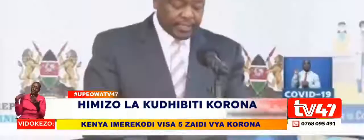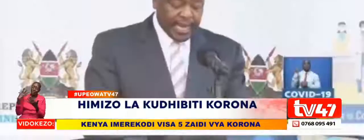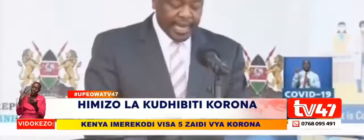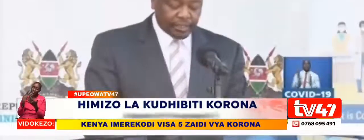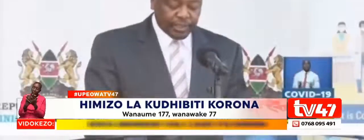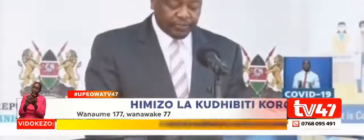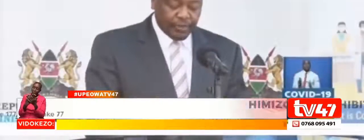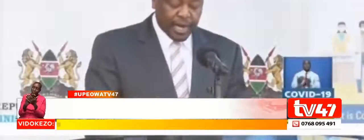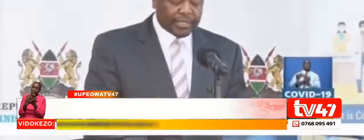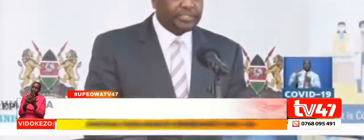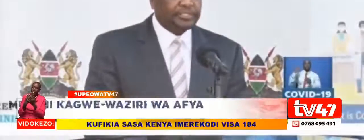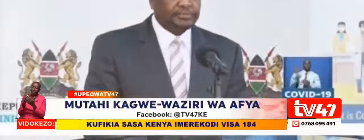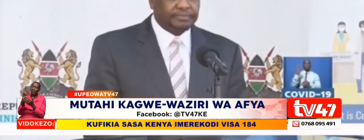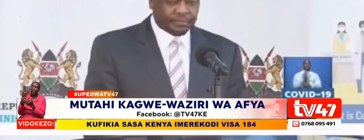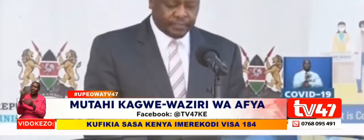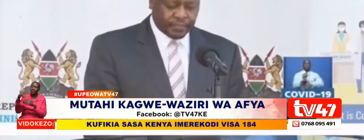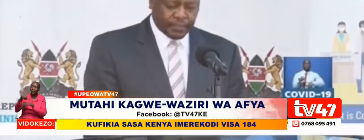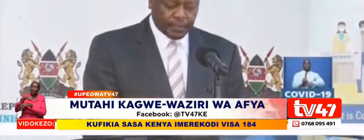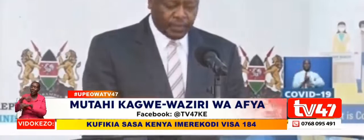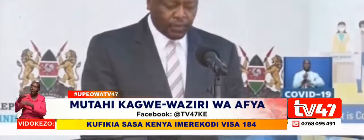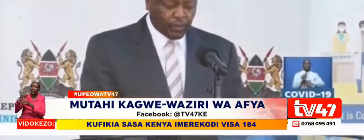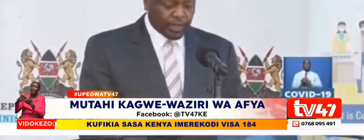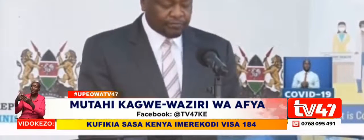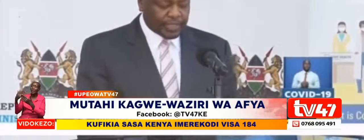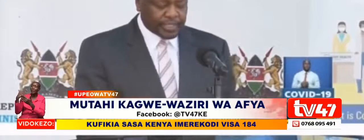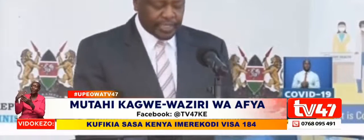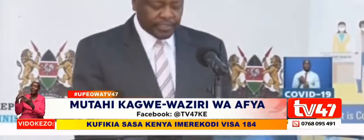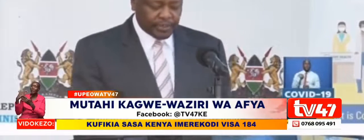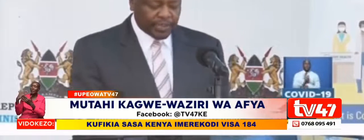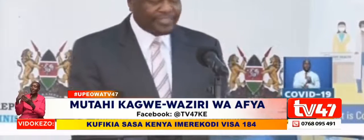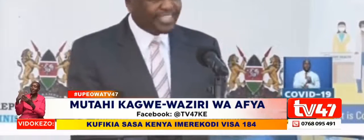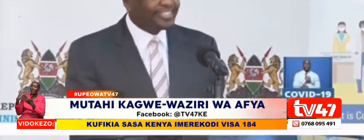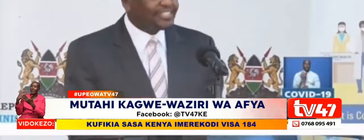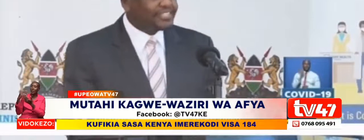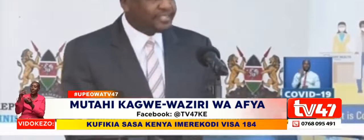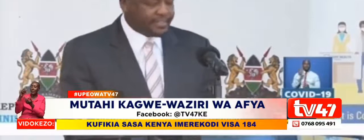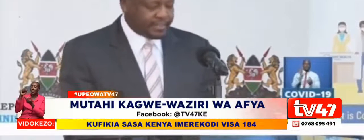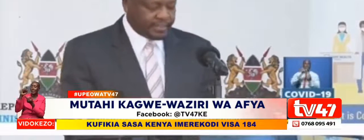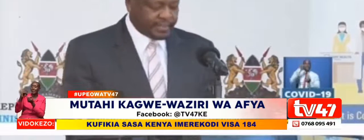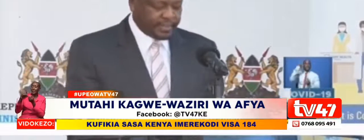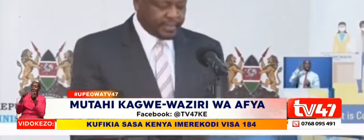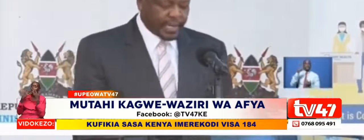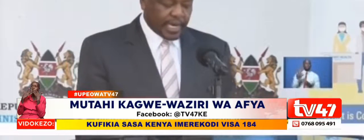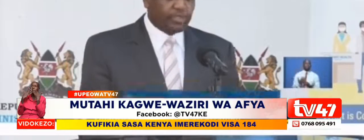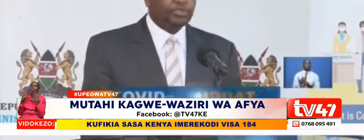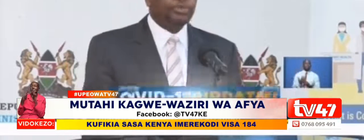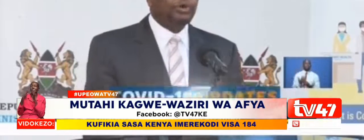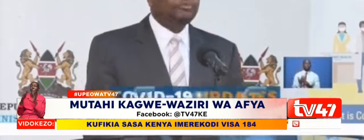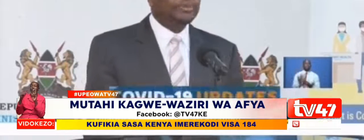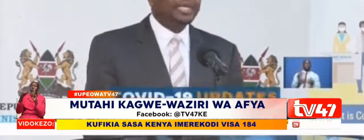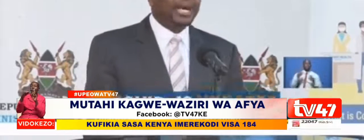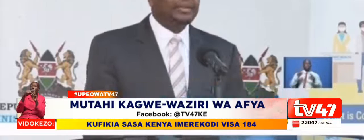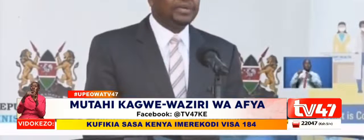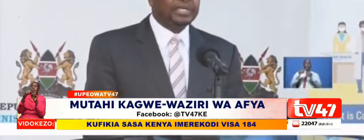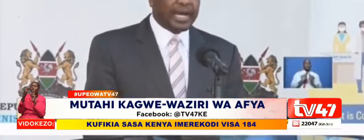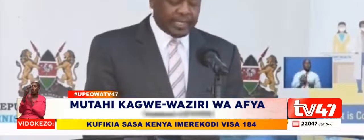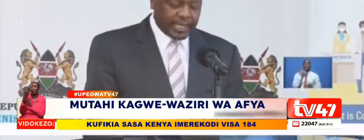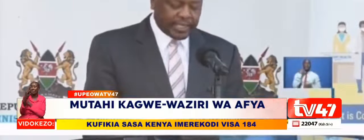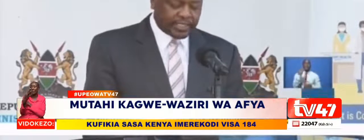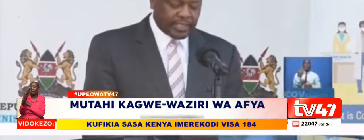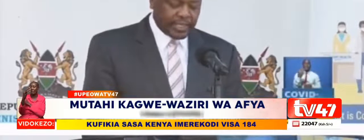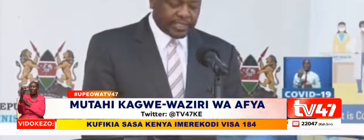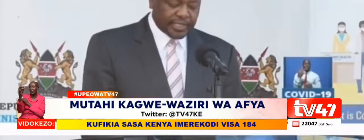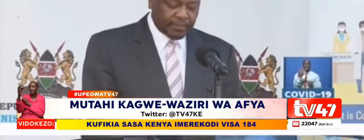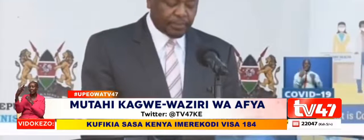The last 24 hours we have witnessed, we have tested a total of